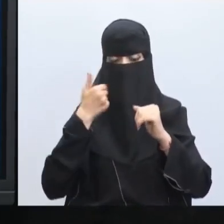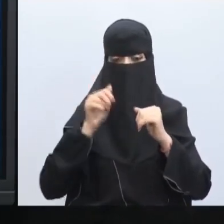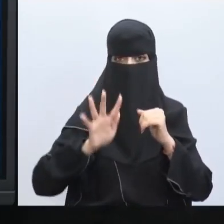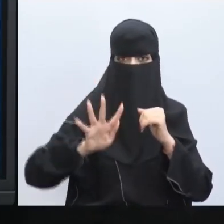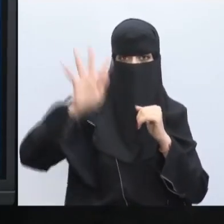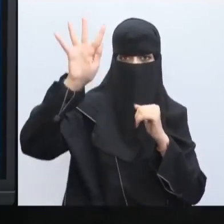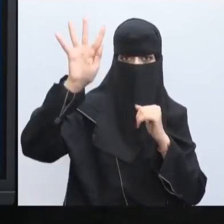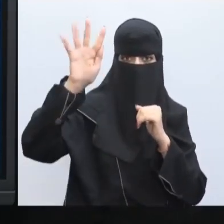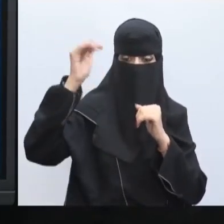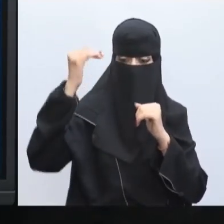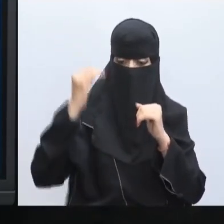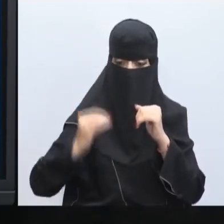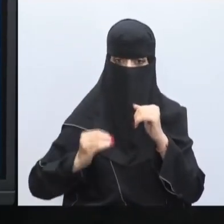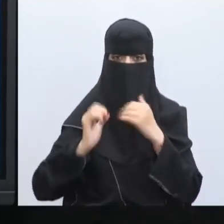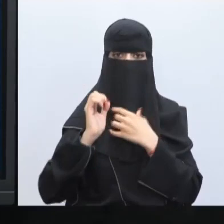باتجاه